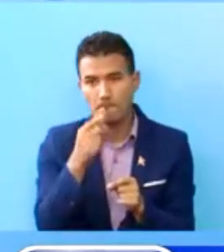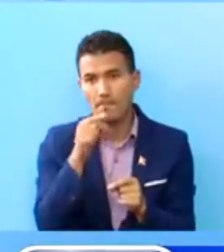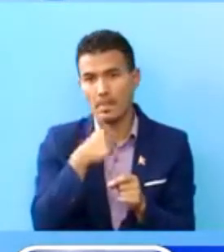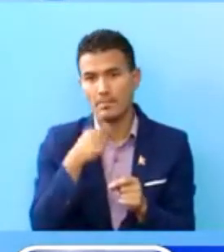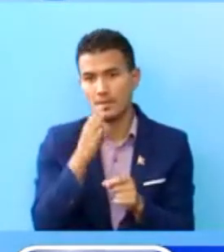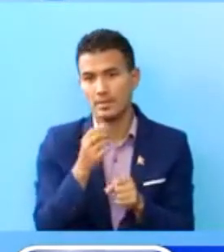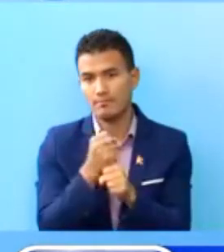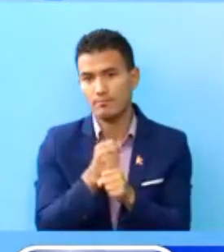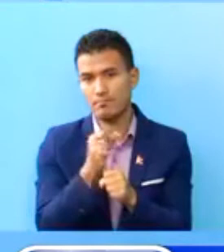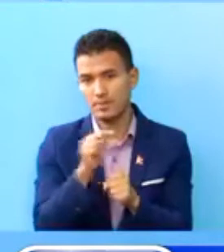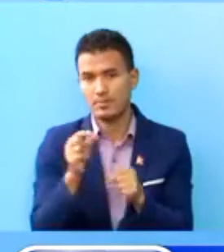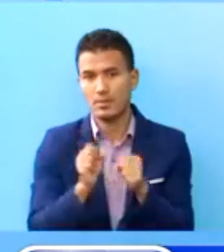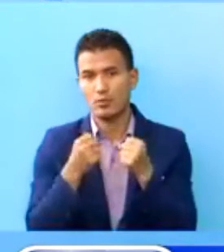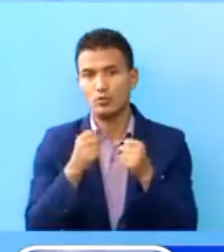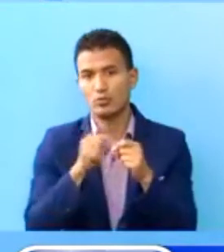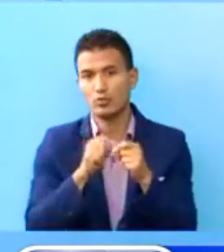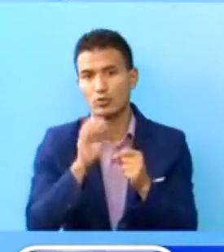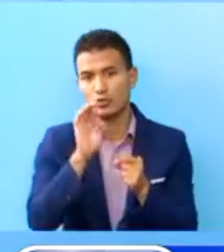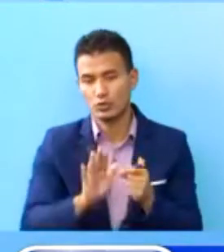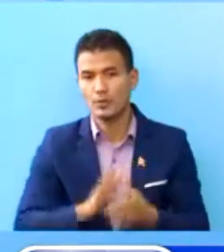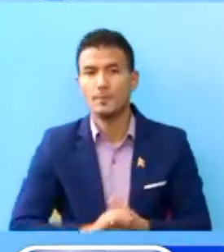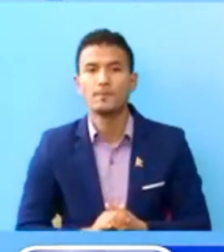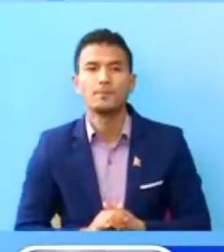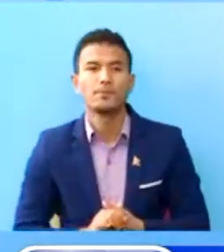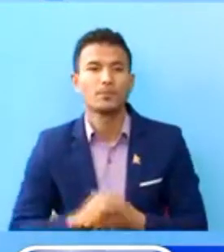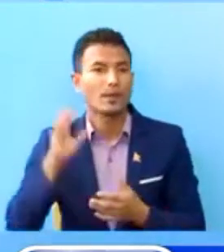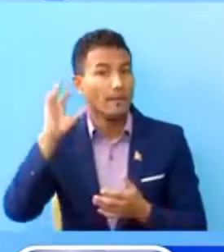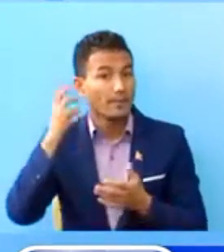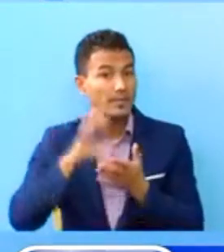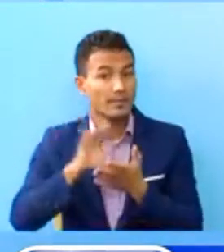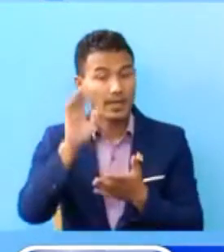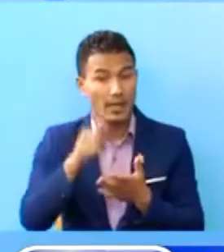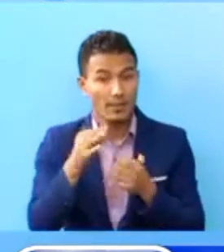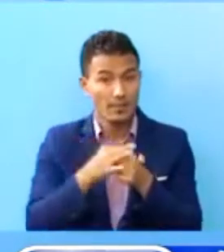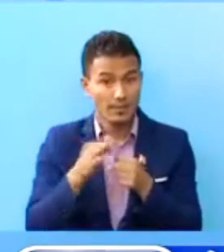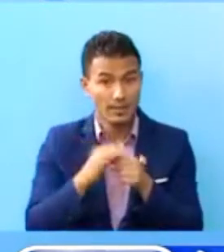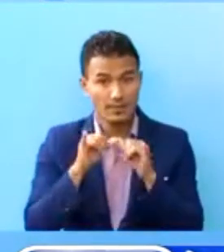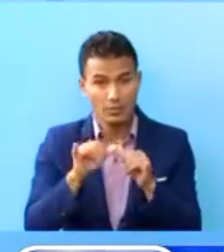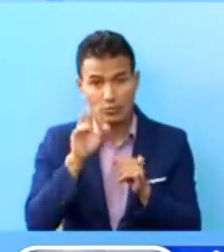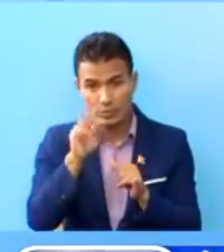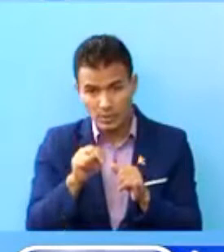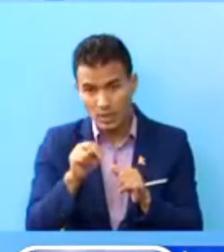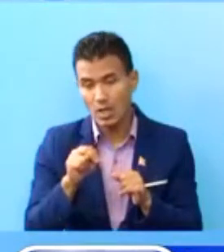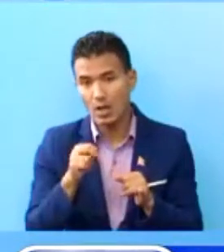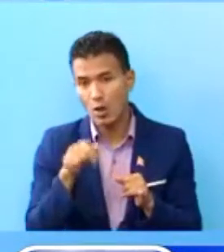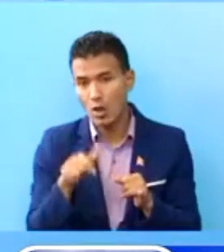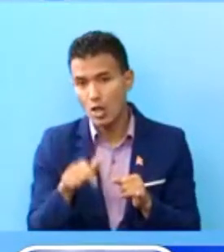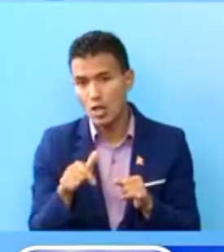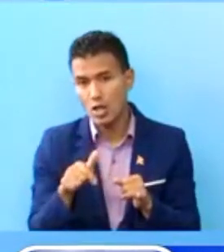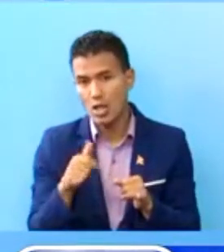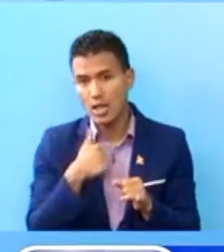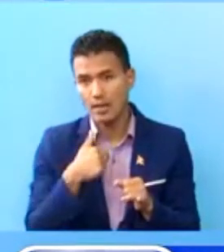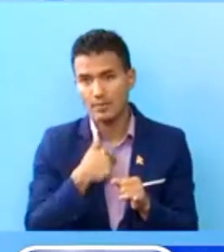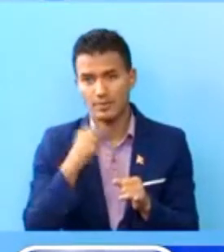इन्फेक्सन प्रिभेन्सनको पाटोमा अलिक बलियो हुन सकिन्छ। अब विदेशबाट आउनेहरूको विशेष व्यवस्थापन हामीले गर्नुपर्ने हुन्छ। अहिले